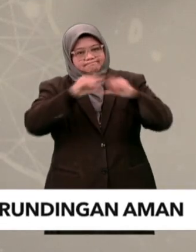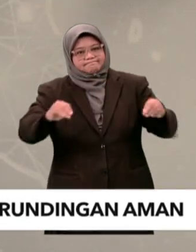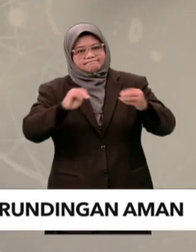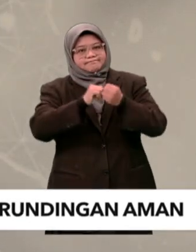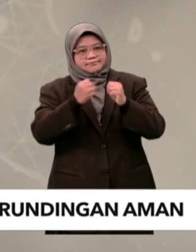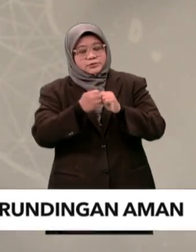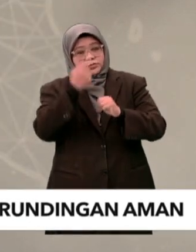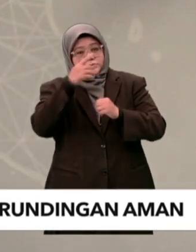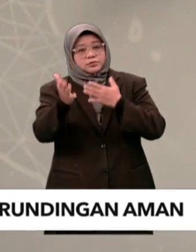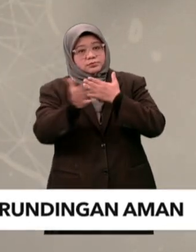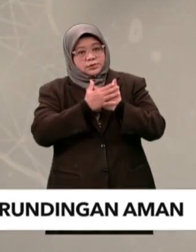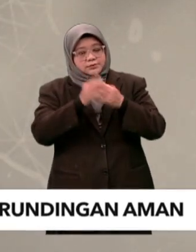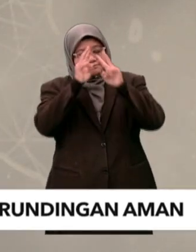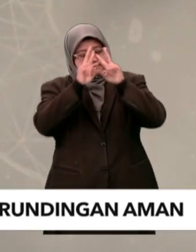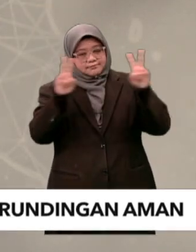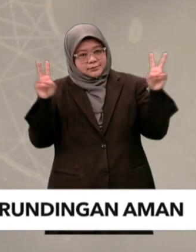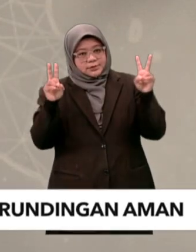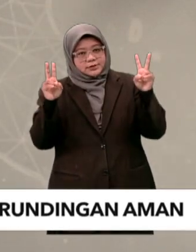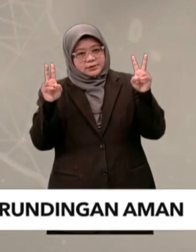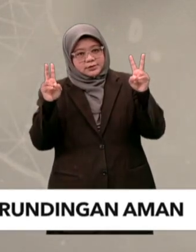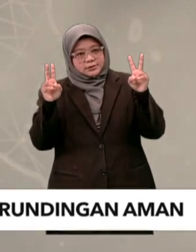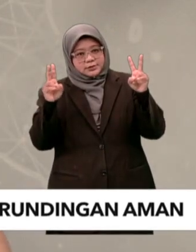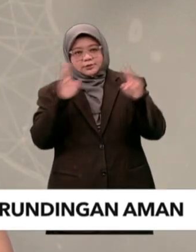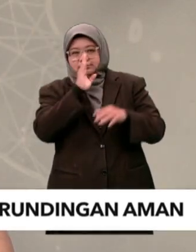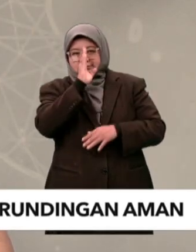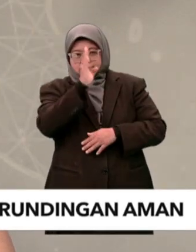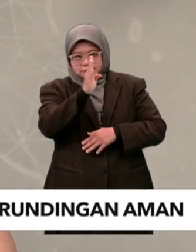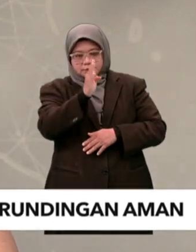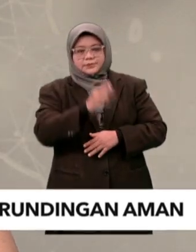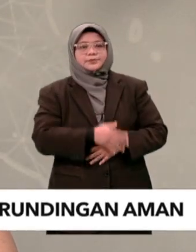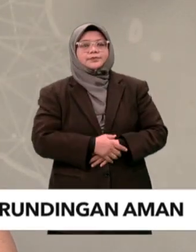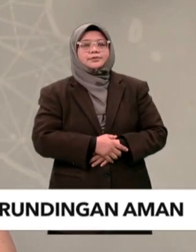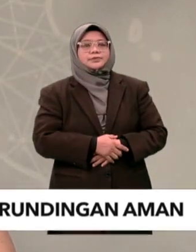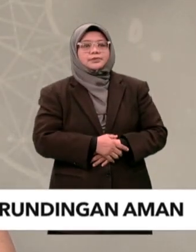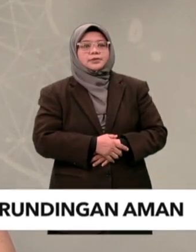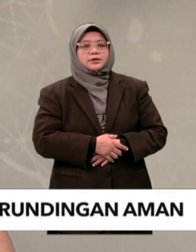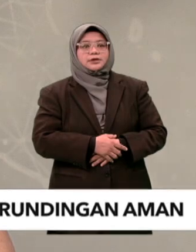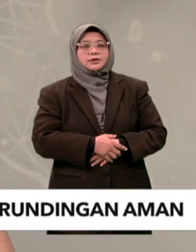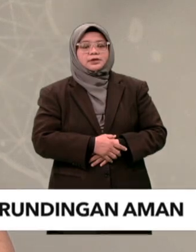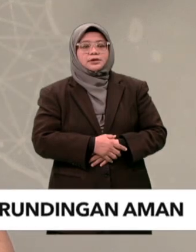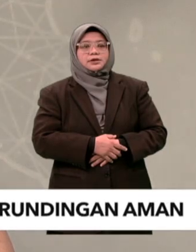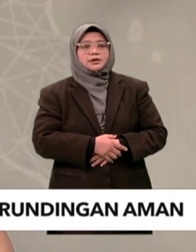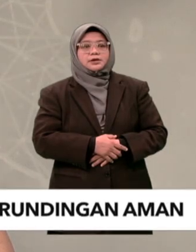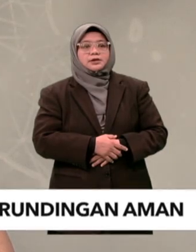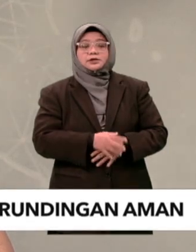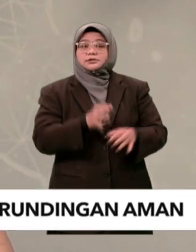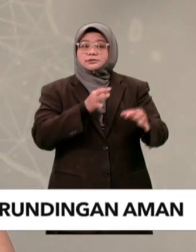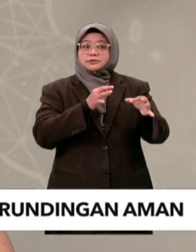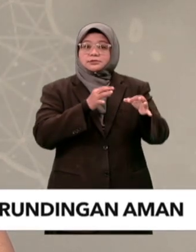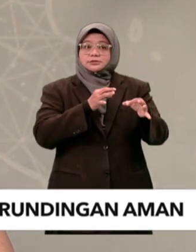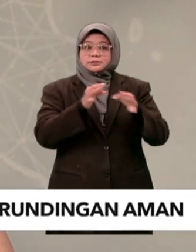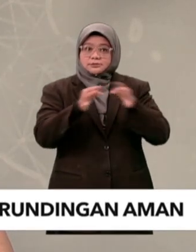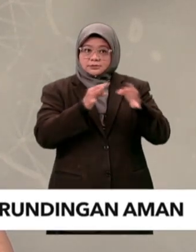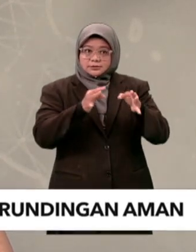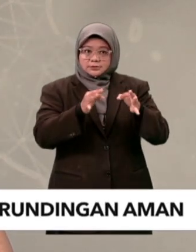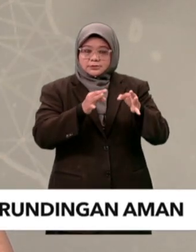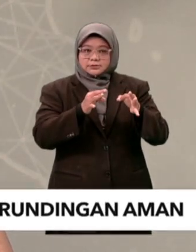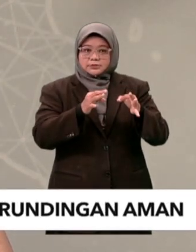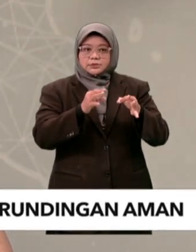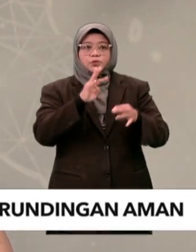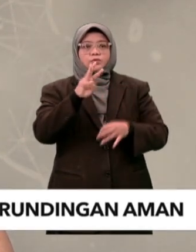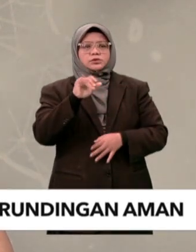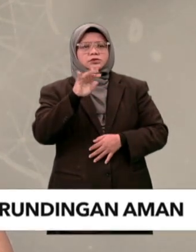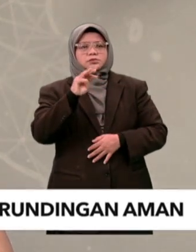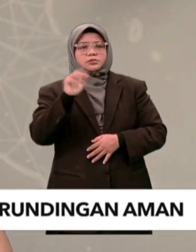mengembalikan keamanan yang berpanjangan di rantau itu jelas pisau Putra mengisi prihatin terhadap situasi